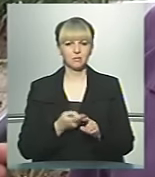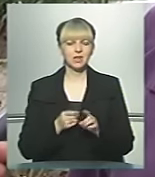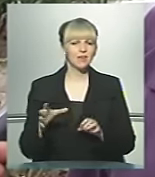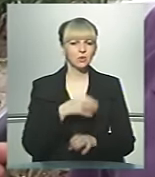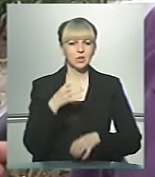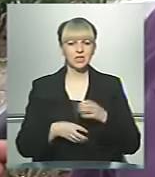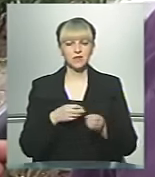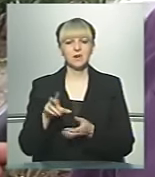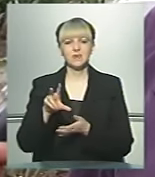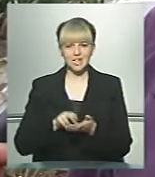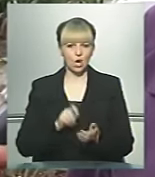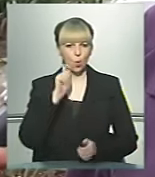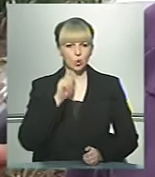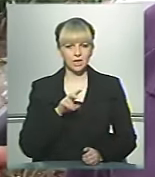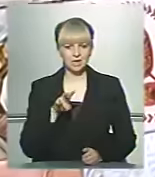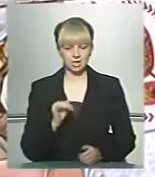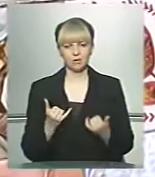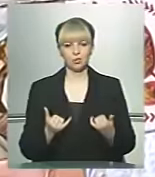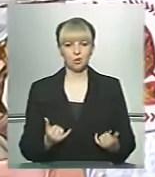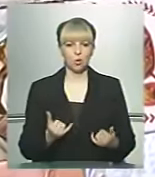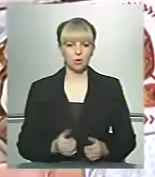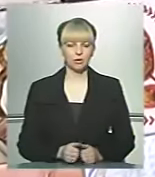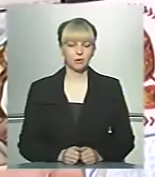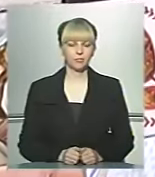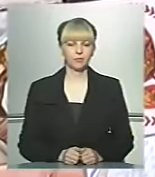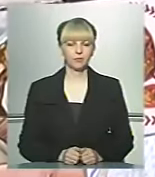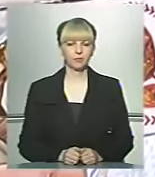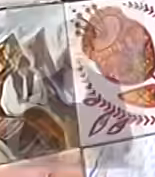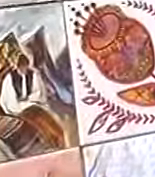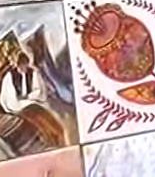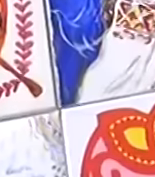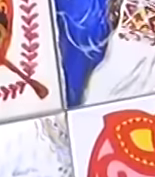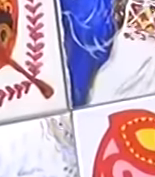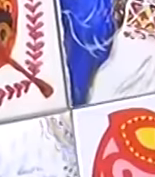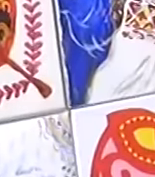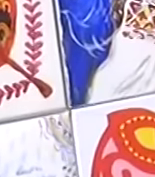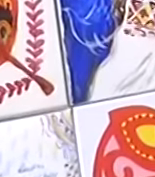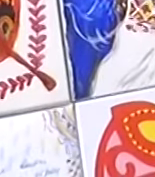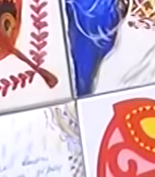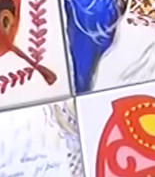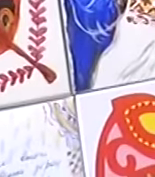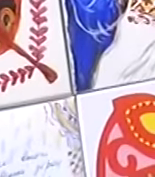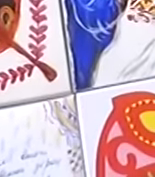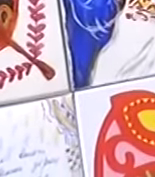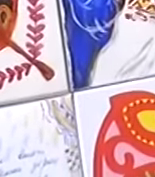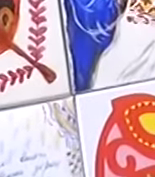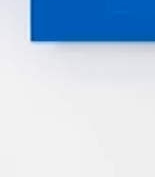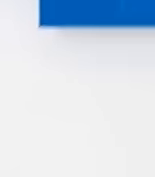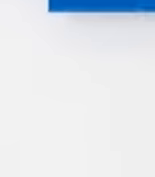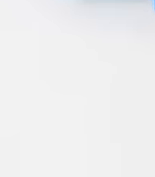всього світу взірець українки сьогодні. Анастасія Кокоячук, Анастасія Федорюк, Богдан Таласійчук, телеканал «Буковина».